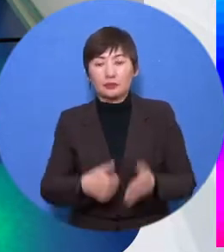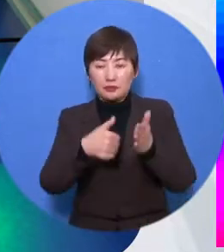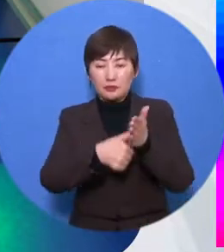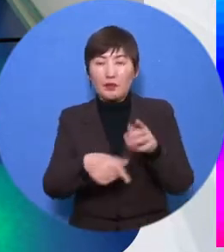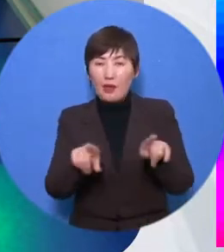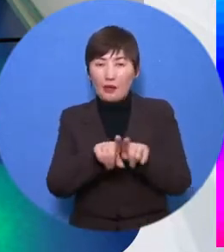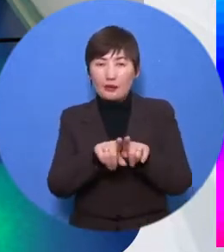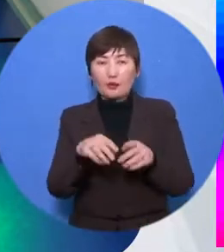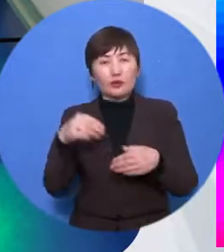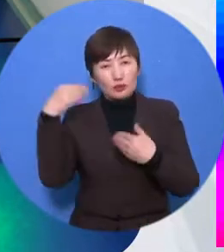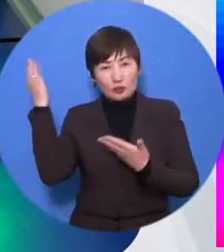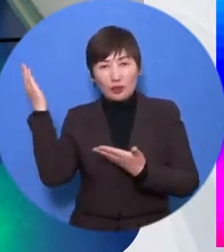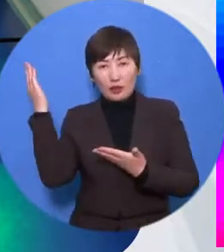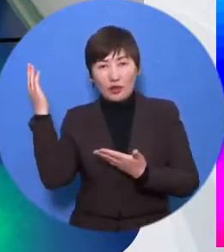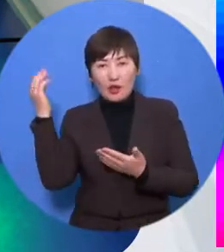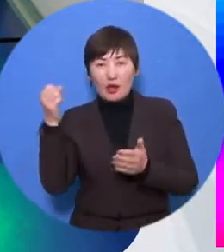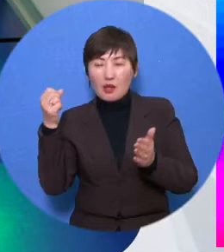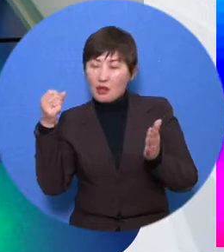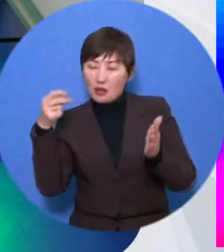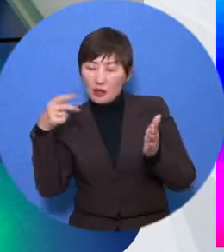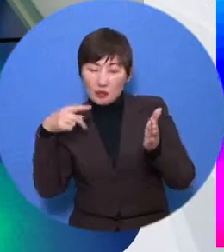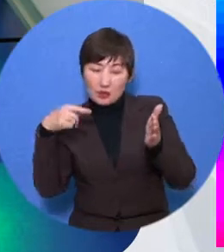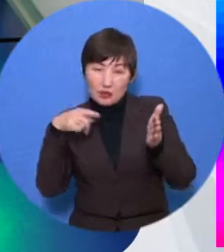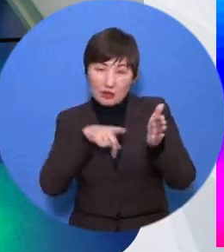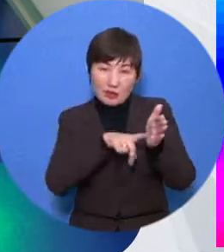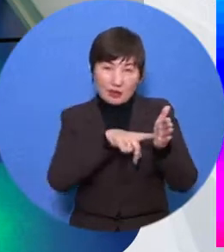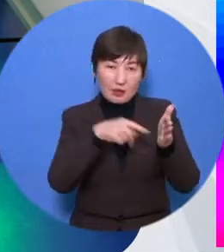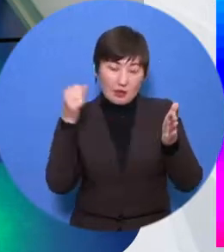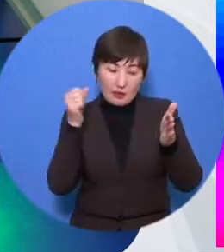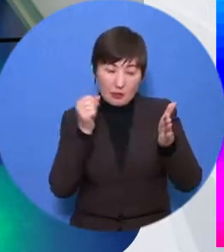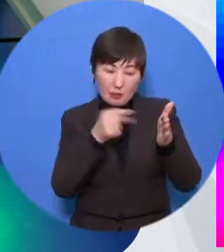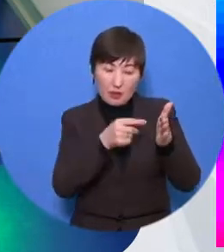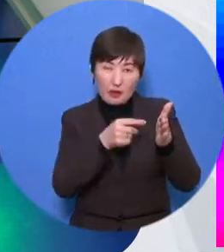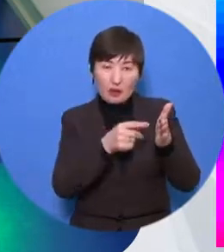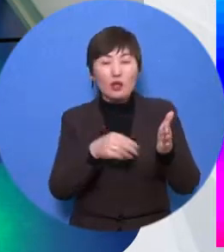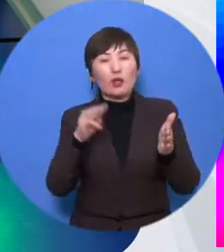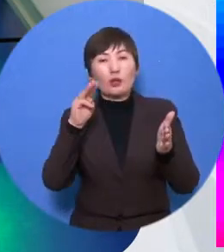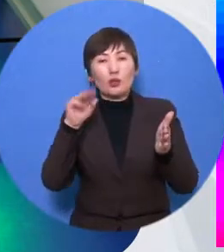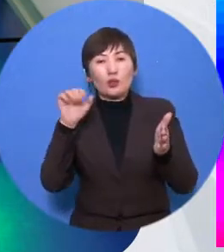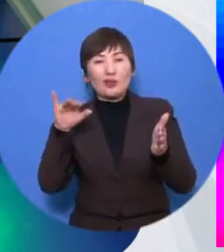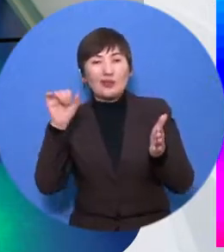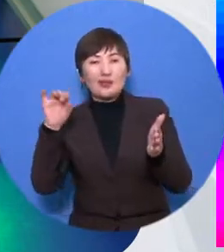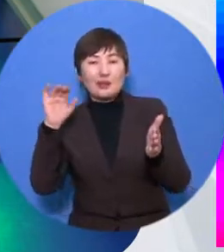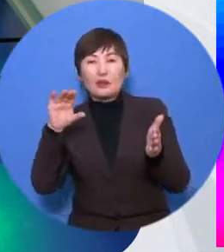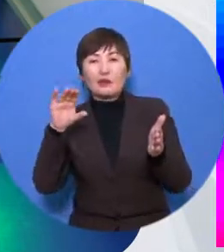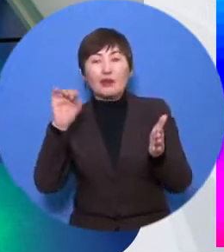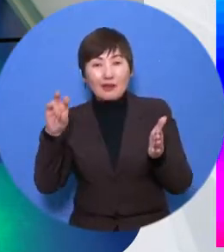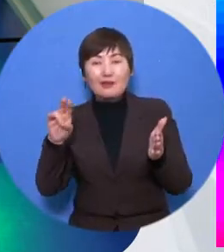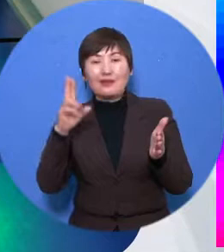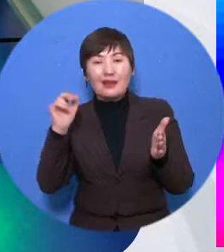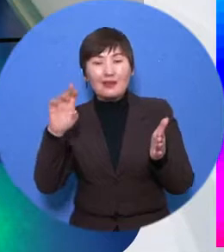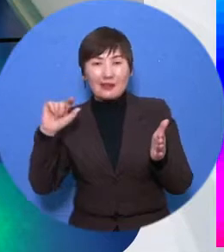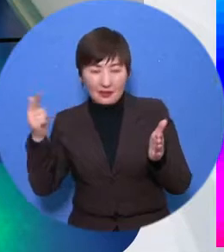За гэрэл үүсгчээс гарсан цацрагийг бүгдээрээ туссан цацраг гэж нэрлэе. За ингэж тэмдэглэх нь байна.